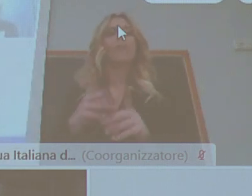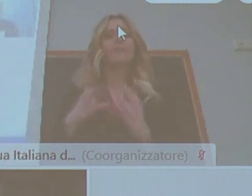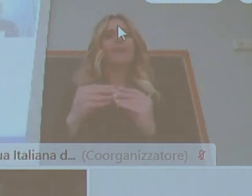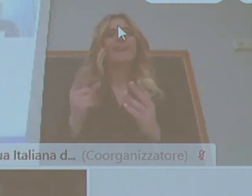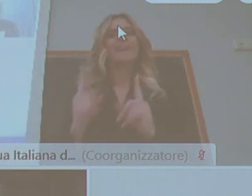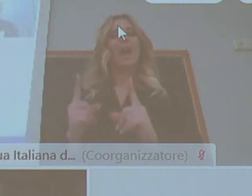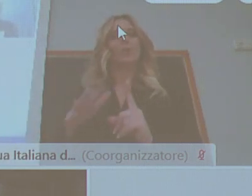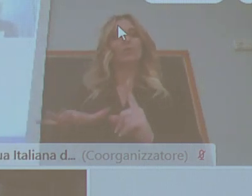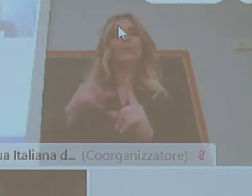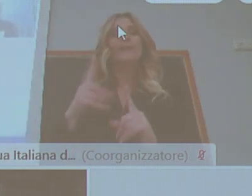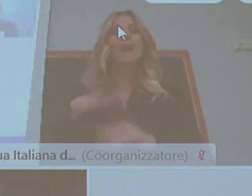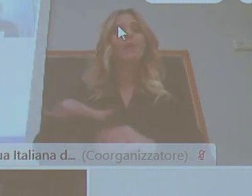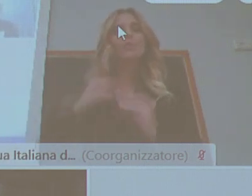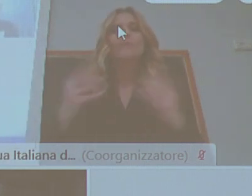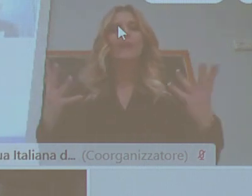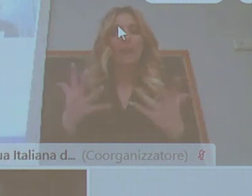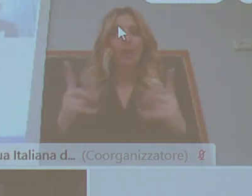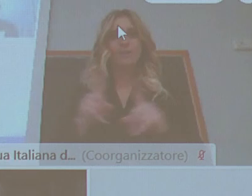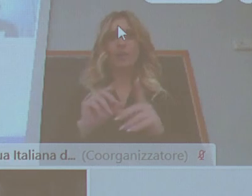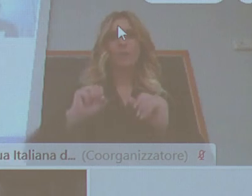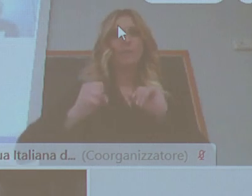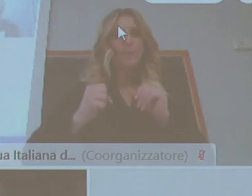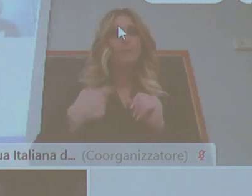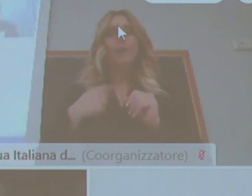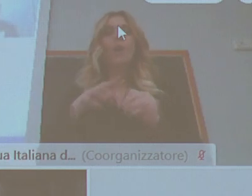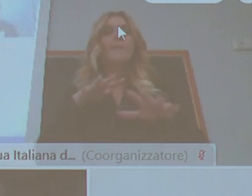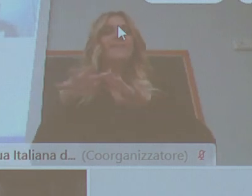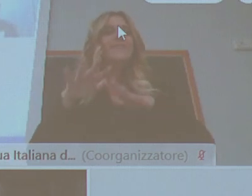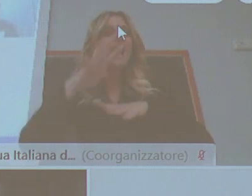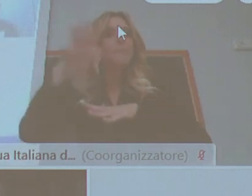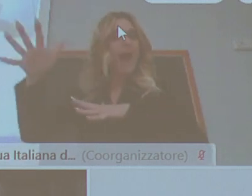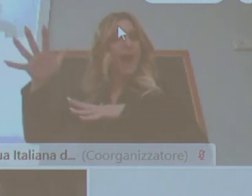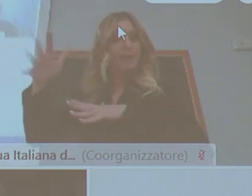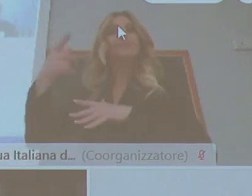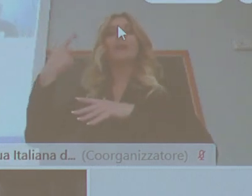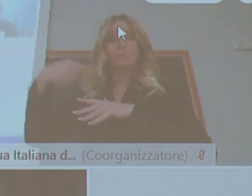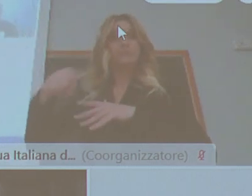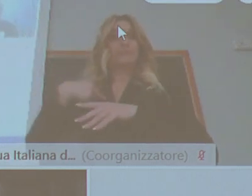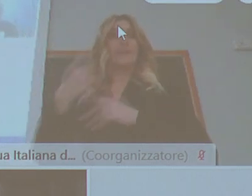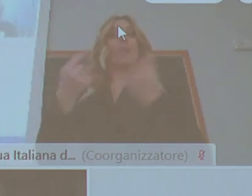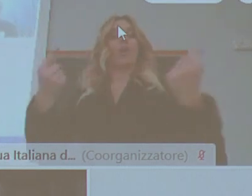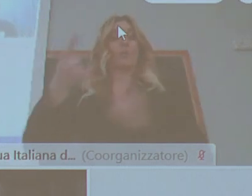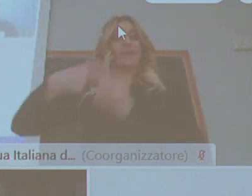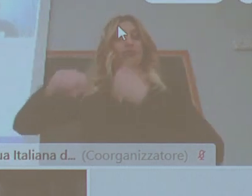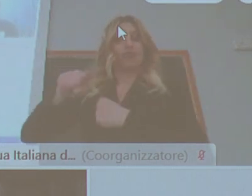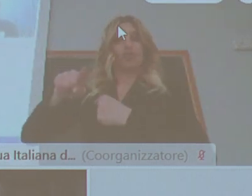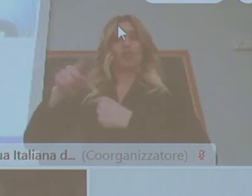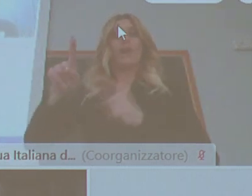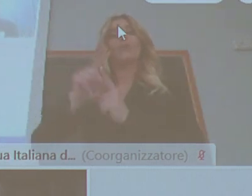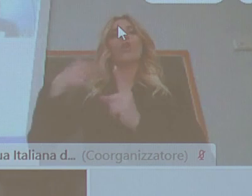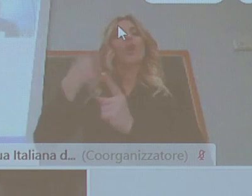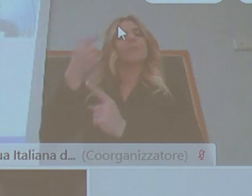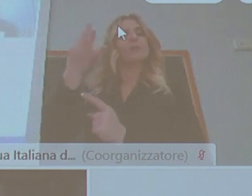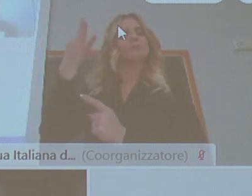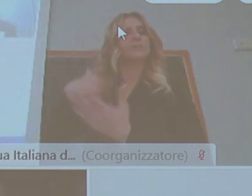produce scarti che sono gli input di altri esseri, di altri sistemi. Quella è l'economia circolare, cioè che lo scarto diventa alimento per